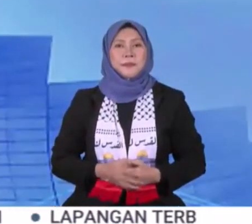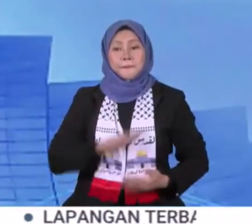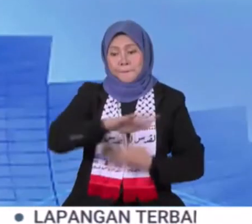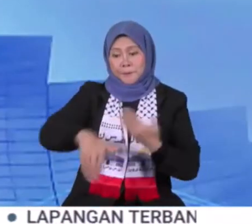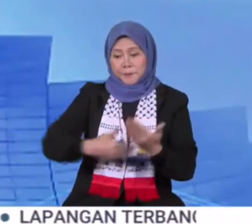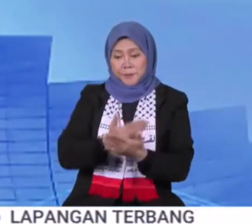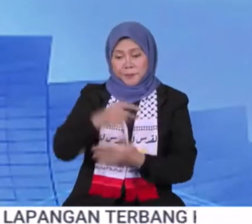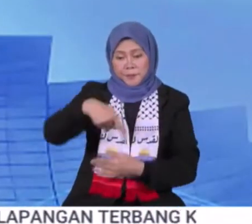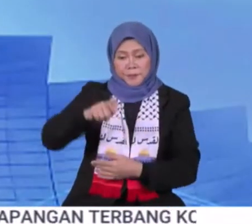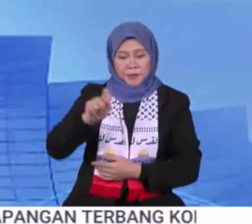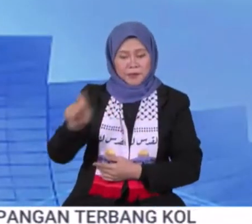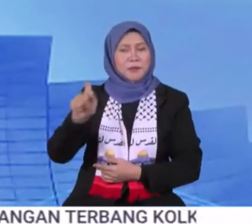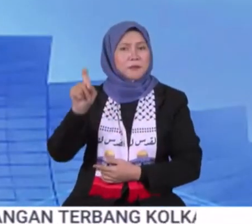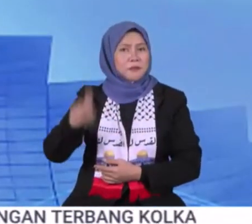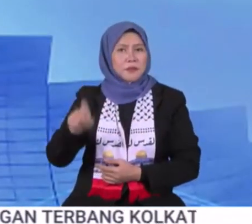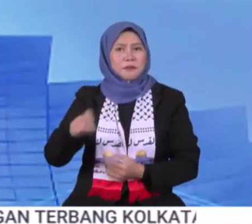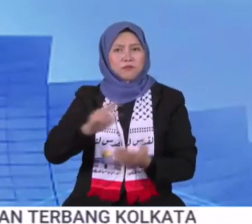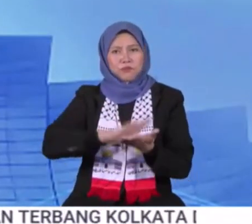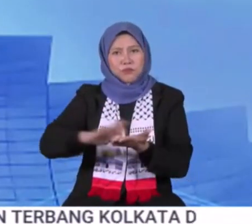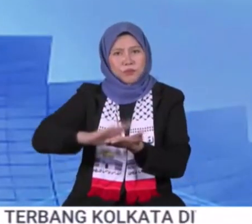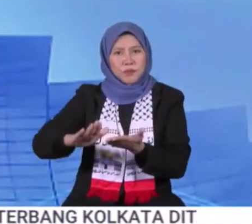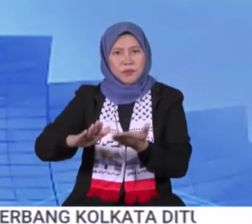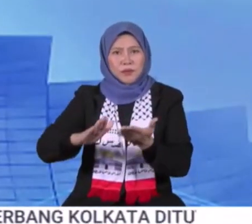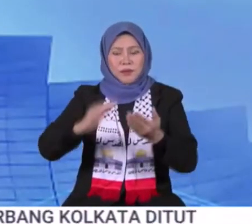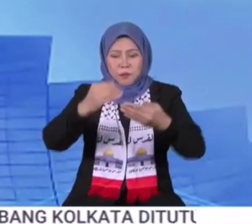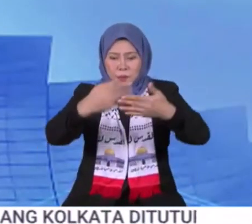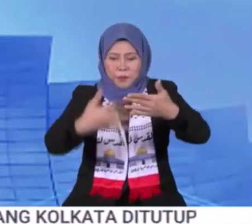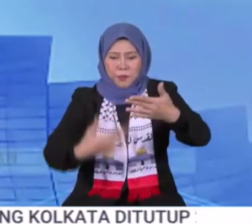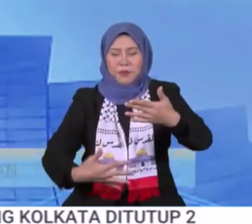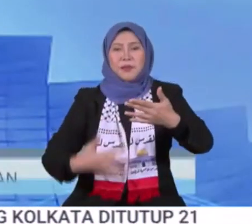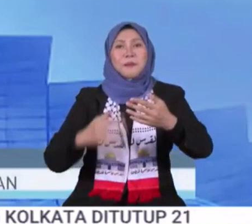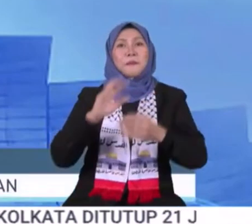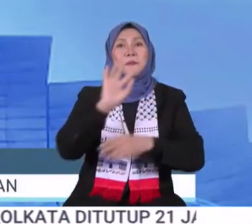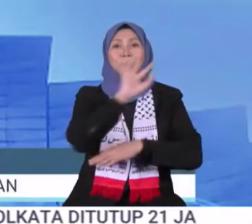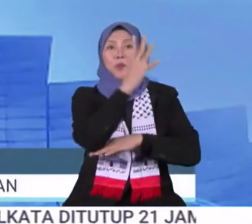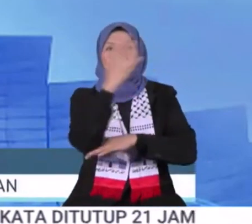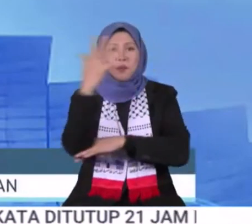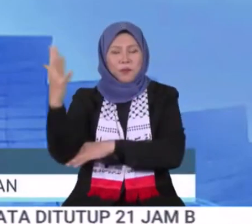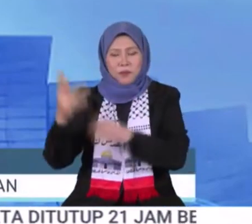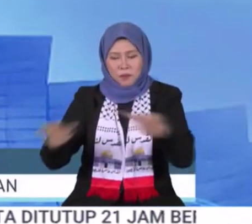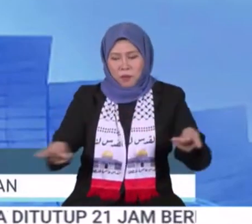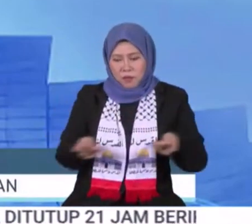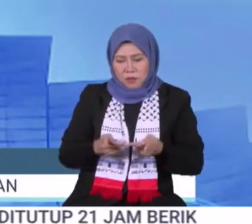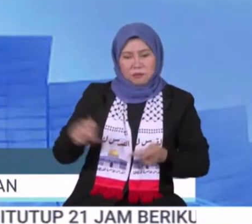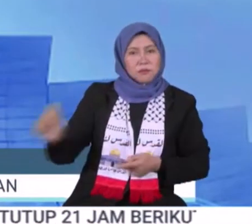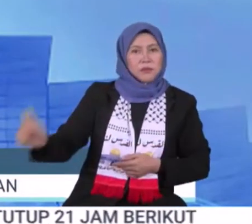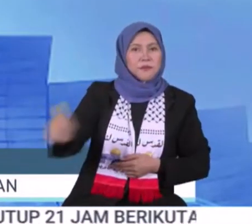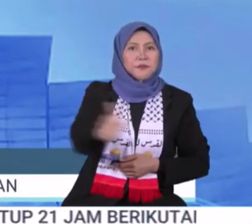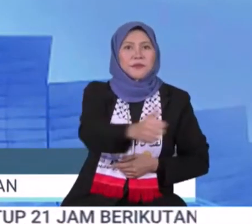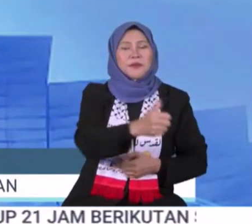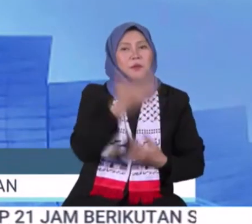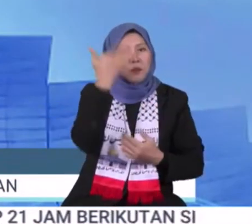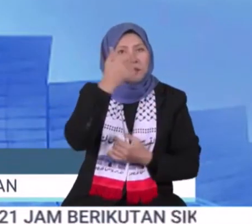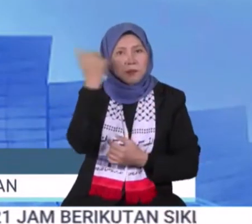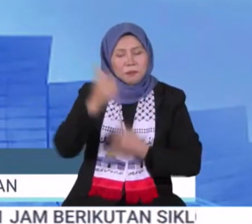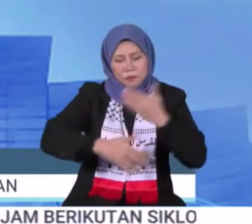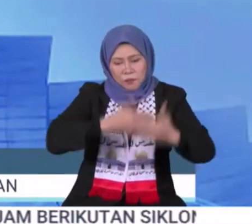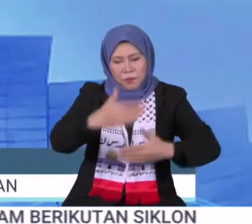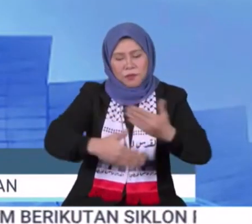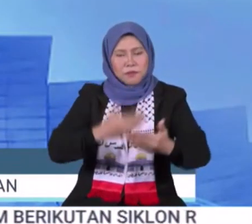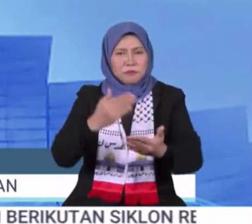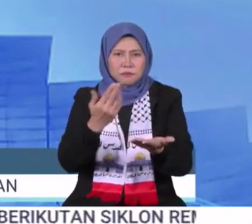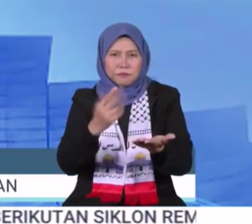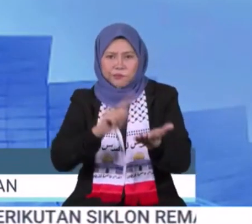semua PBT perlu segera memperkemas senarai inventori pokok di kawasan pentadbiran masing-masing ini bagi memudahkan proses kenal